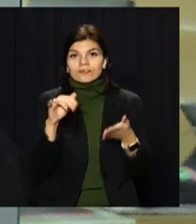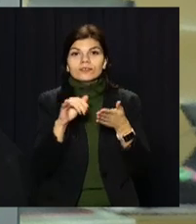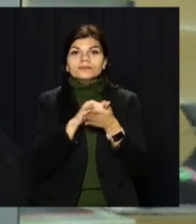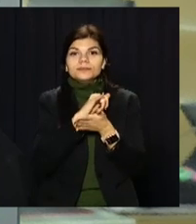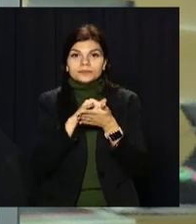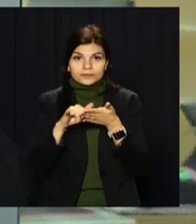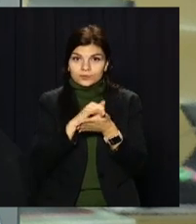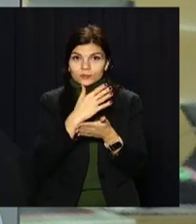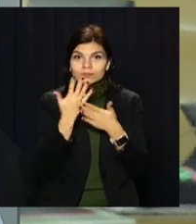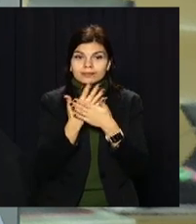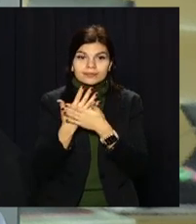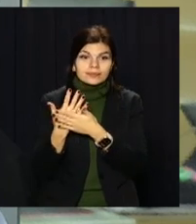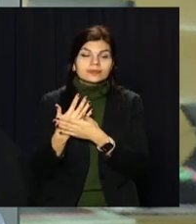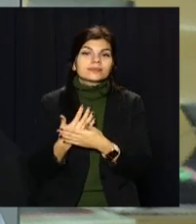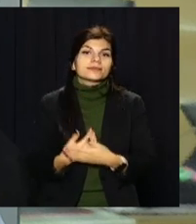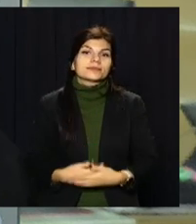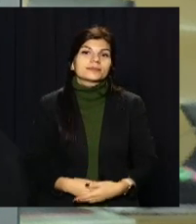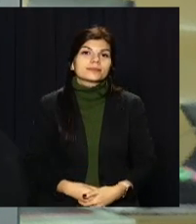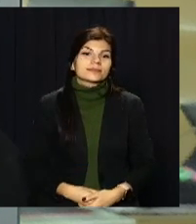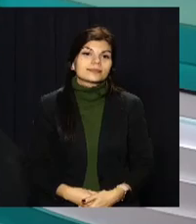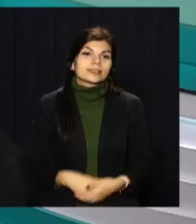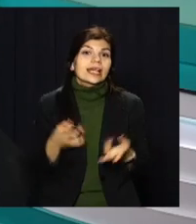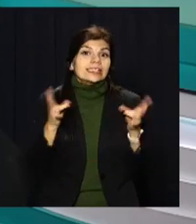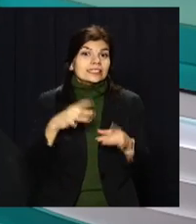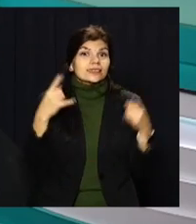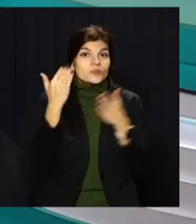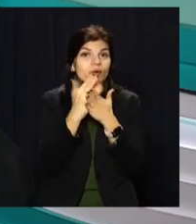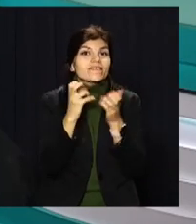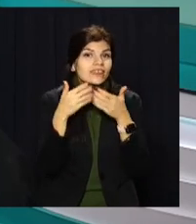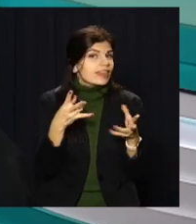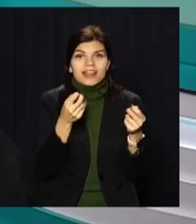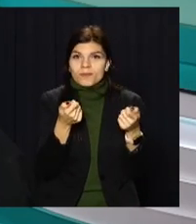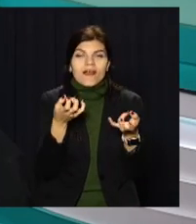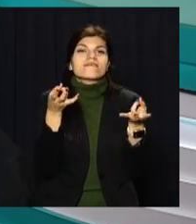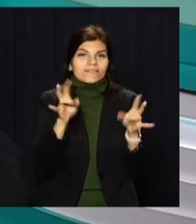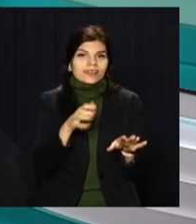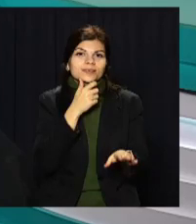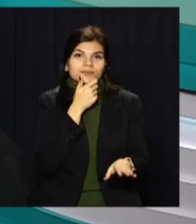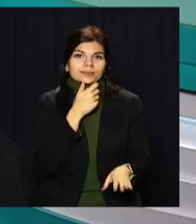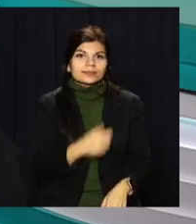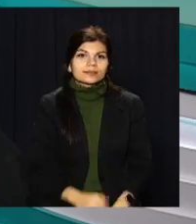соціальних мережах та на нашому YouTube-каналі. Залишайтесь відкритим, не примикайте.